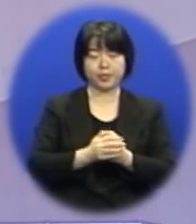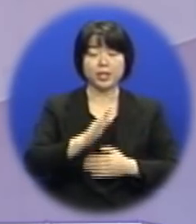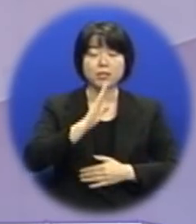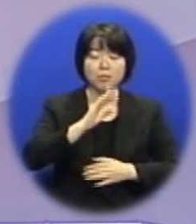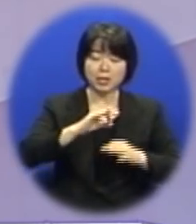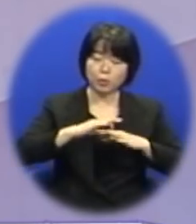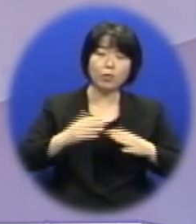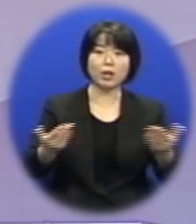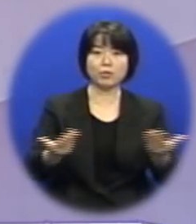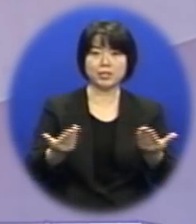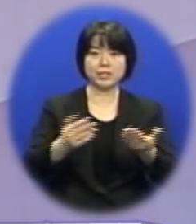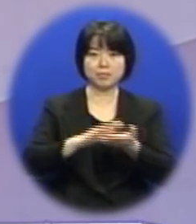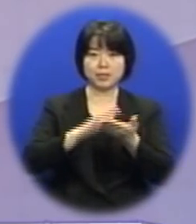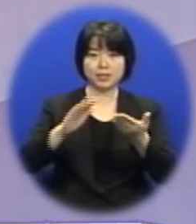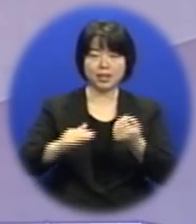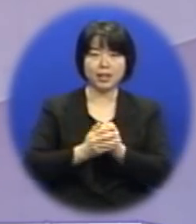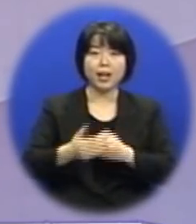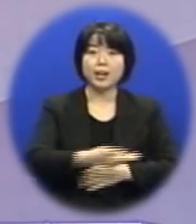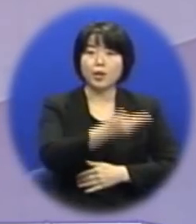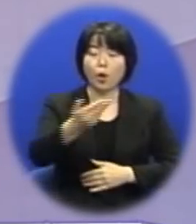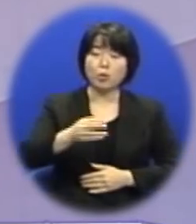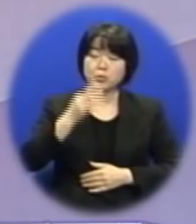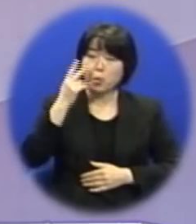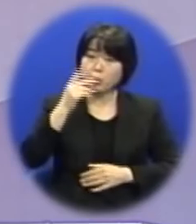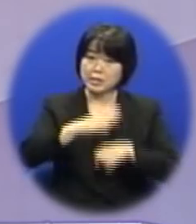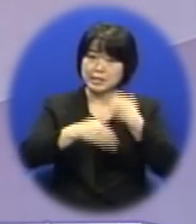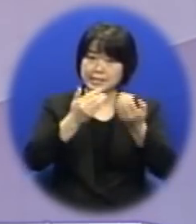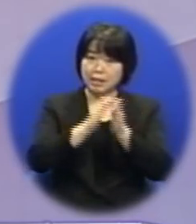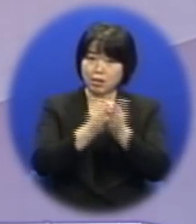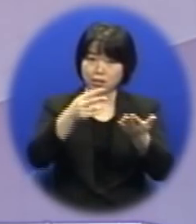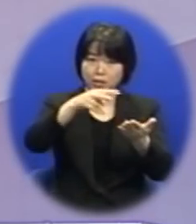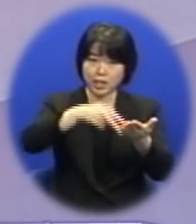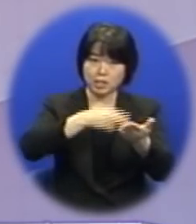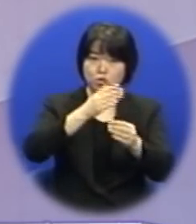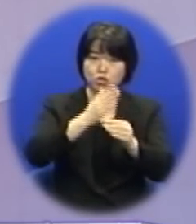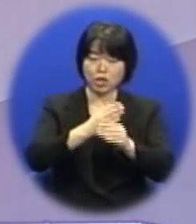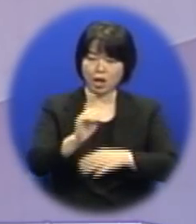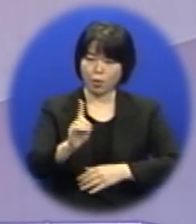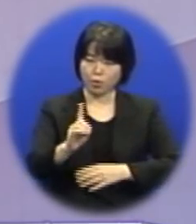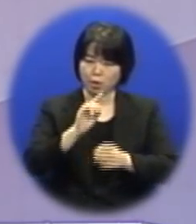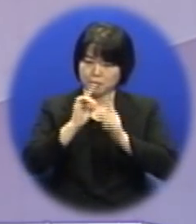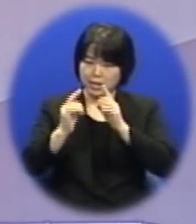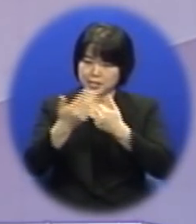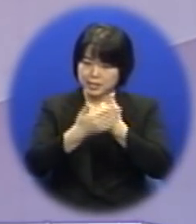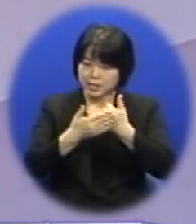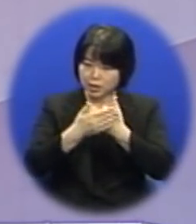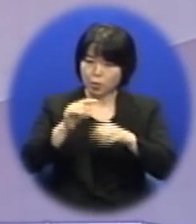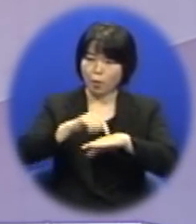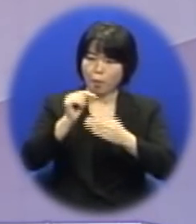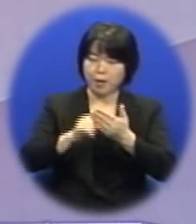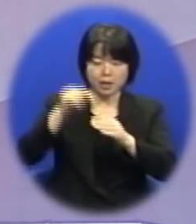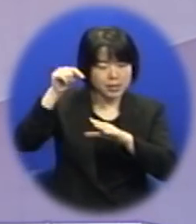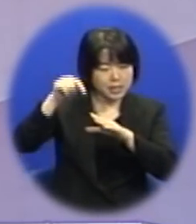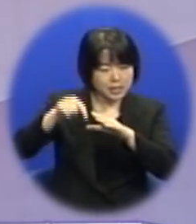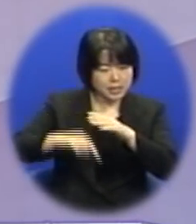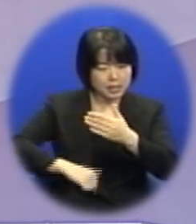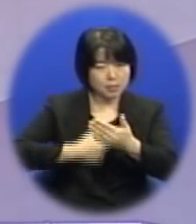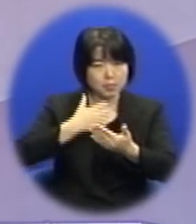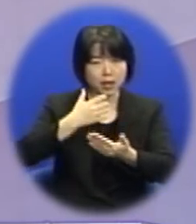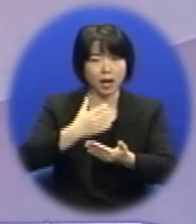놀라운 일입니다. 여러분이 혹시 성경을 읽다가 어떤 말씀에 은혜가 되고 마음에 깊이 감동이